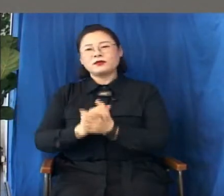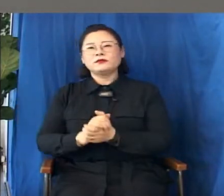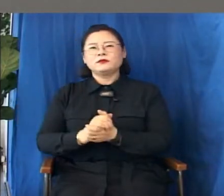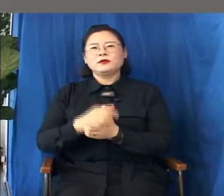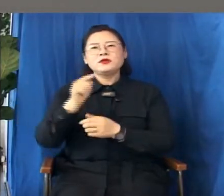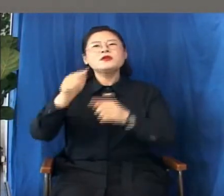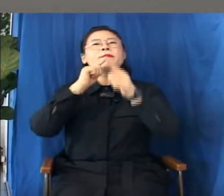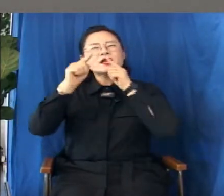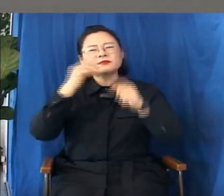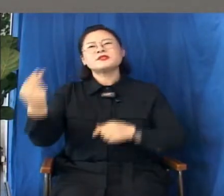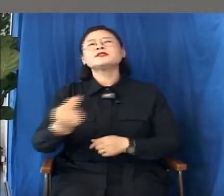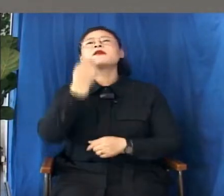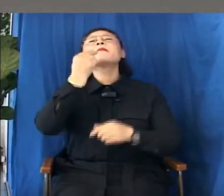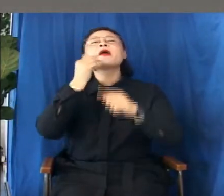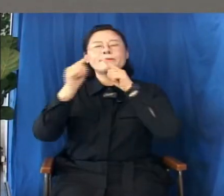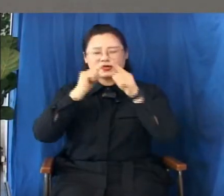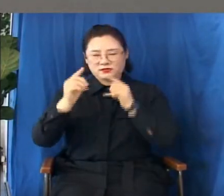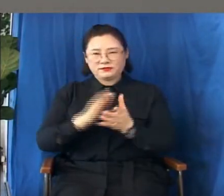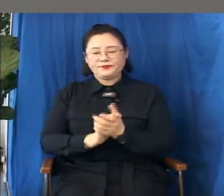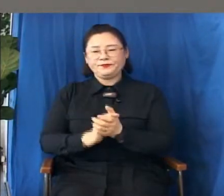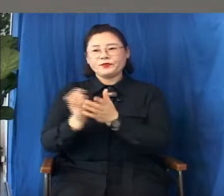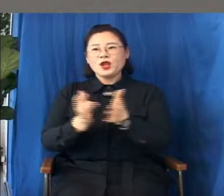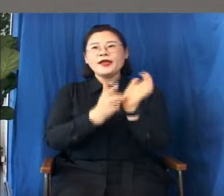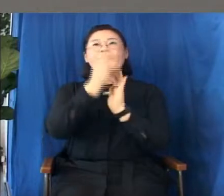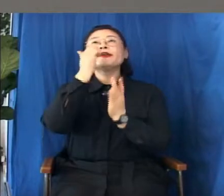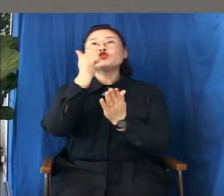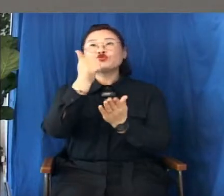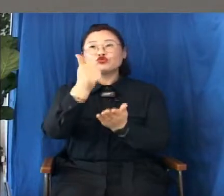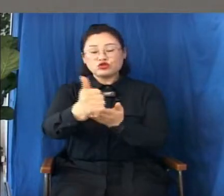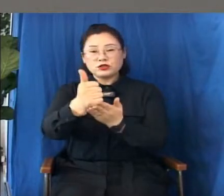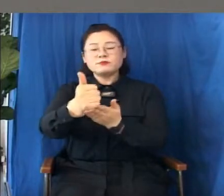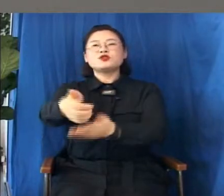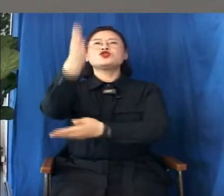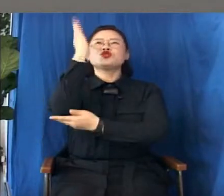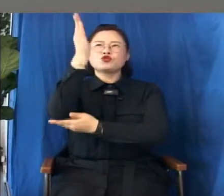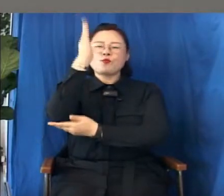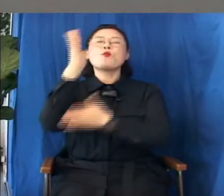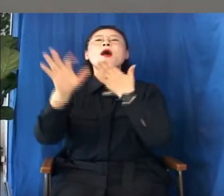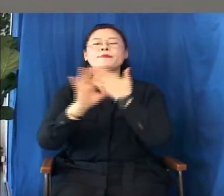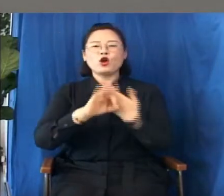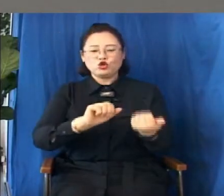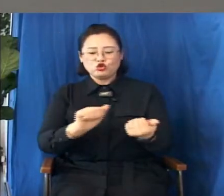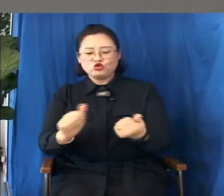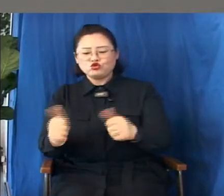예수님이 들어가면 죽은 심령들이 살아나는 역사가 있는 줄로 믿습니다.